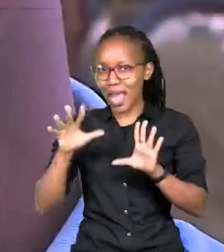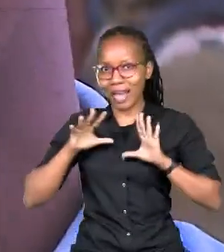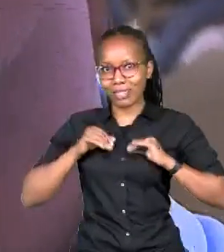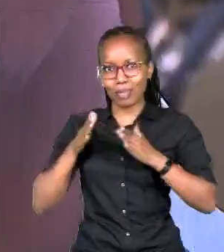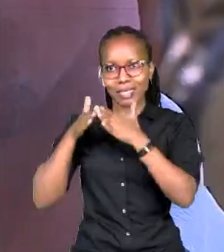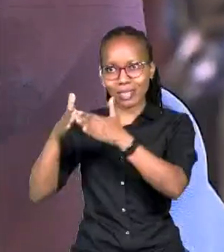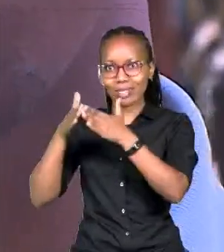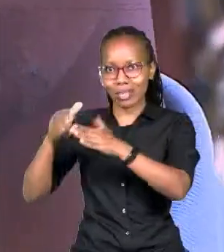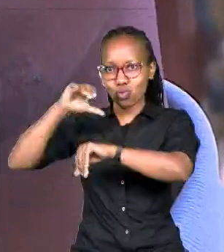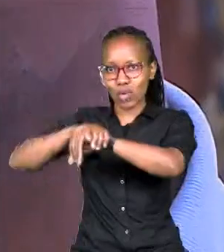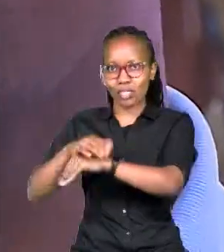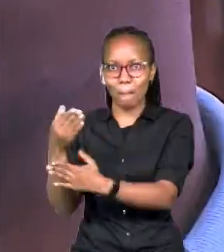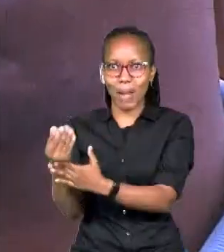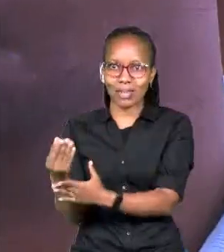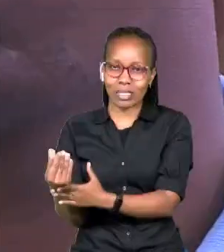nipate pesa.